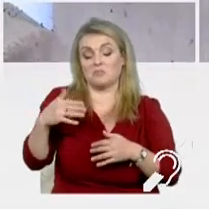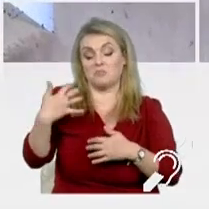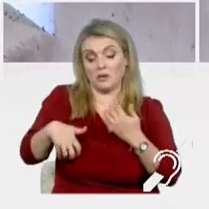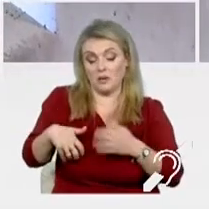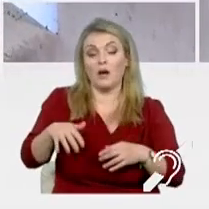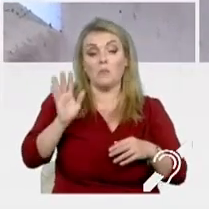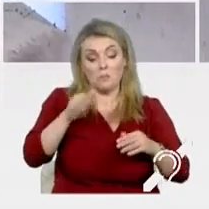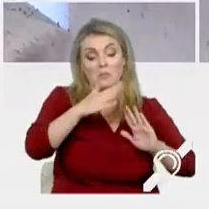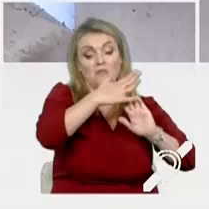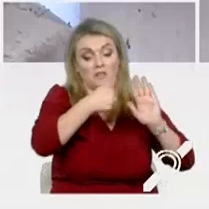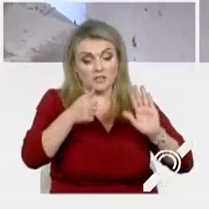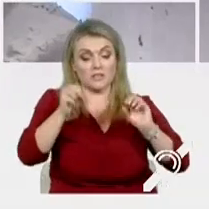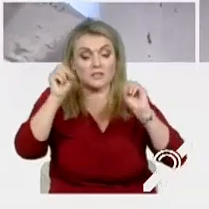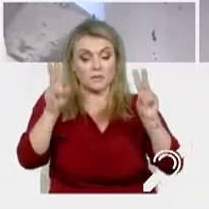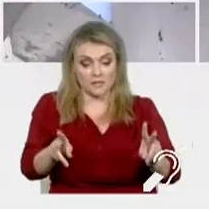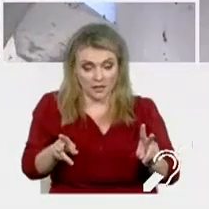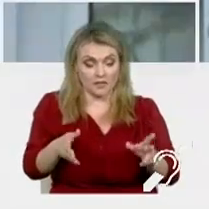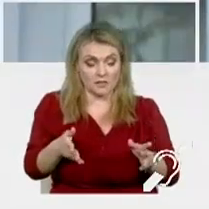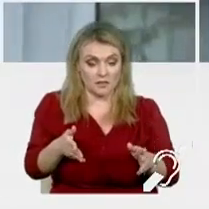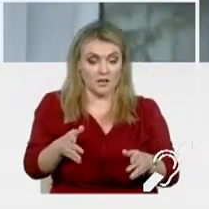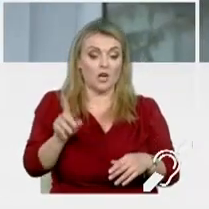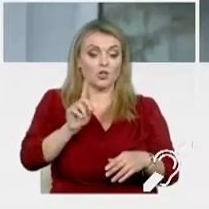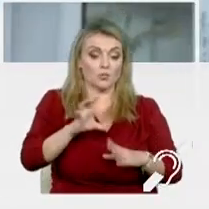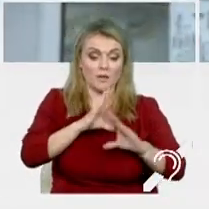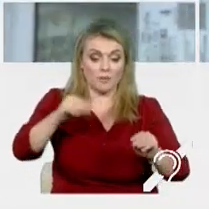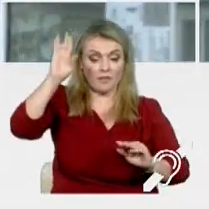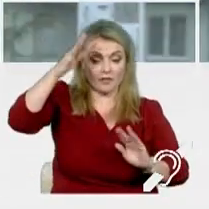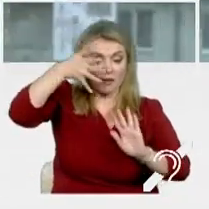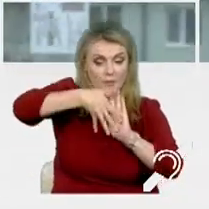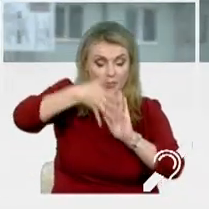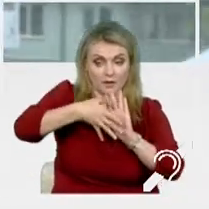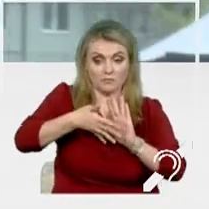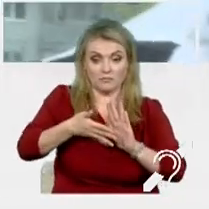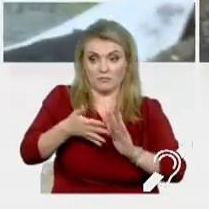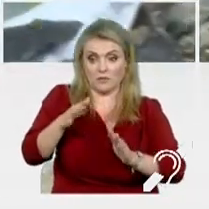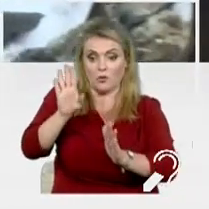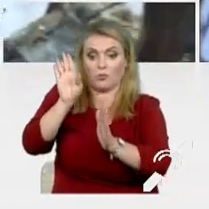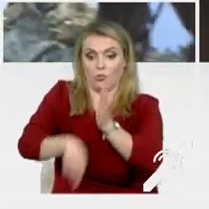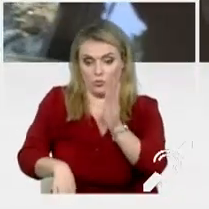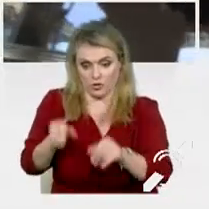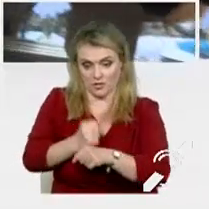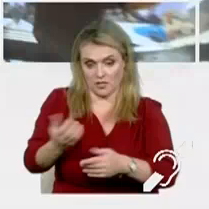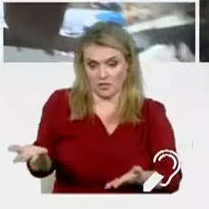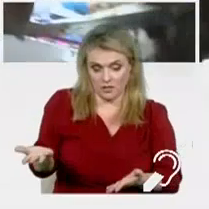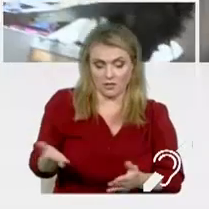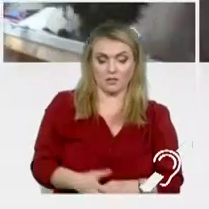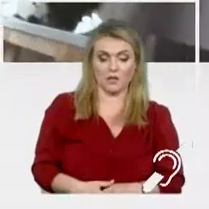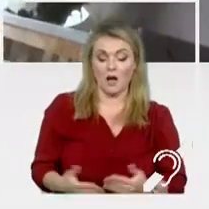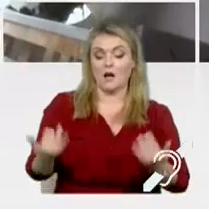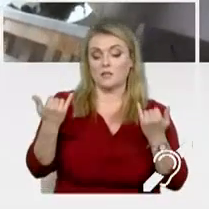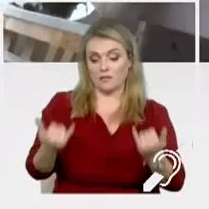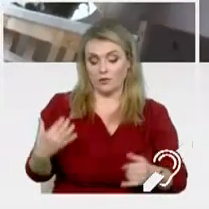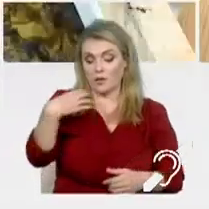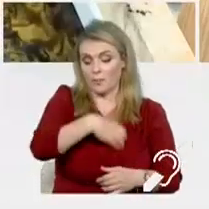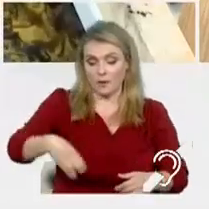udeală. Și e că am făcut, am distrus tot casa. Tot astăzi, Comisia pentru Situații Excepționale Chișinău s-a întrunit pentru